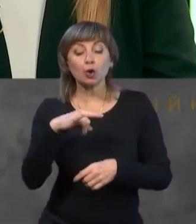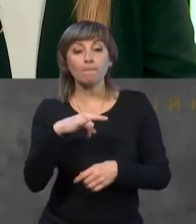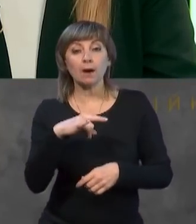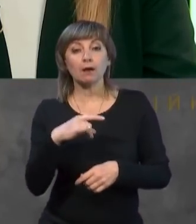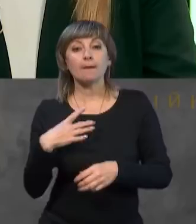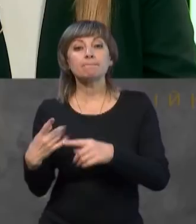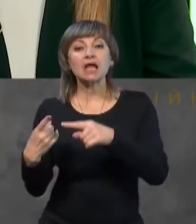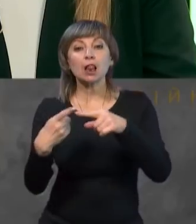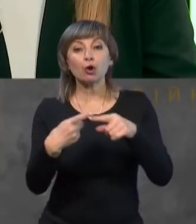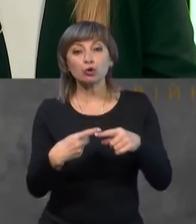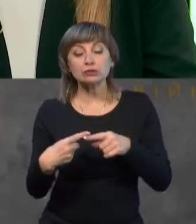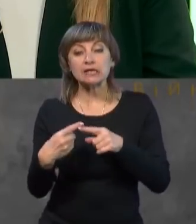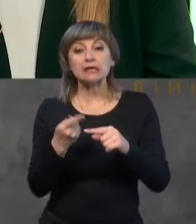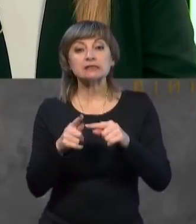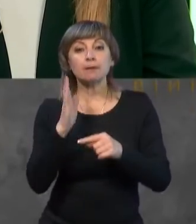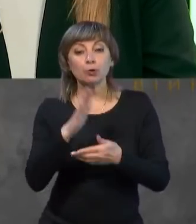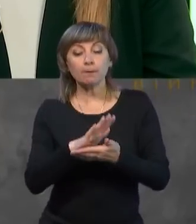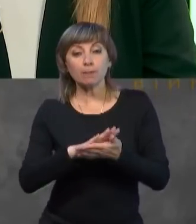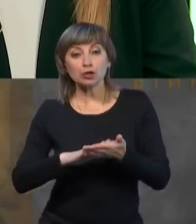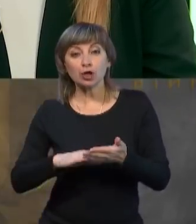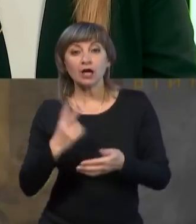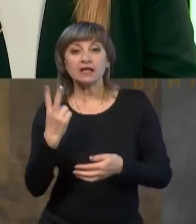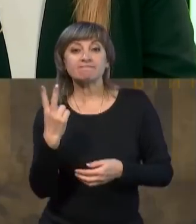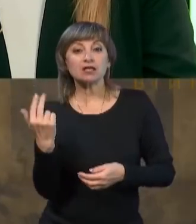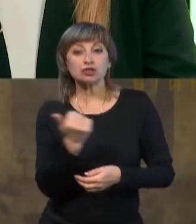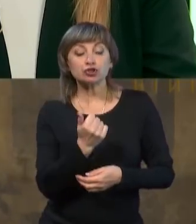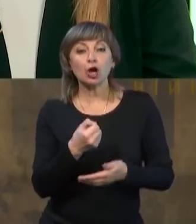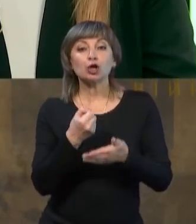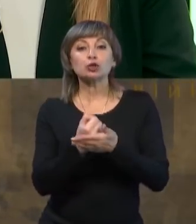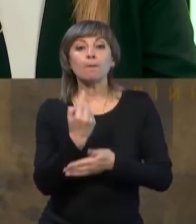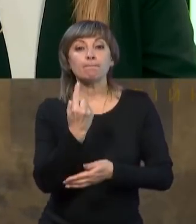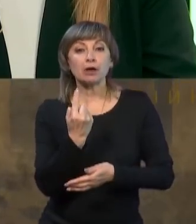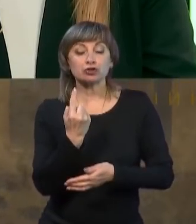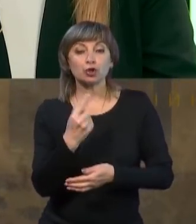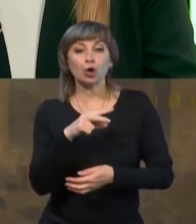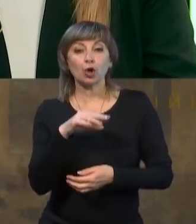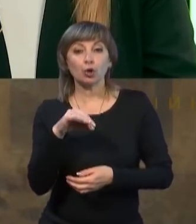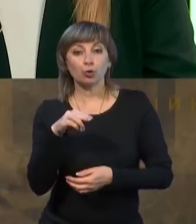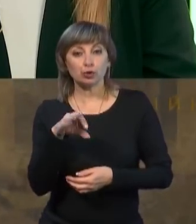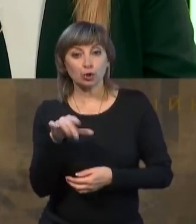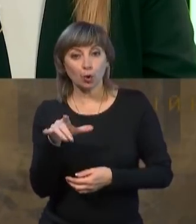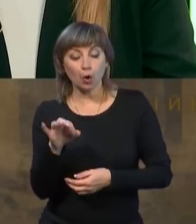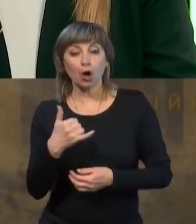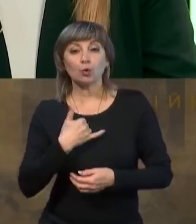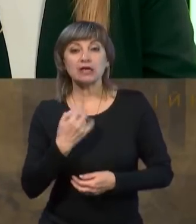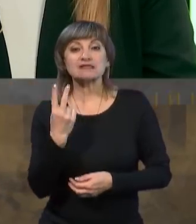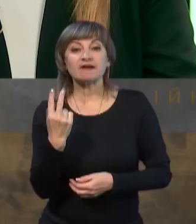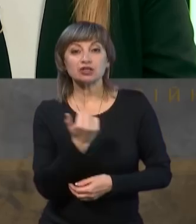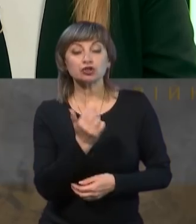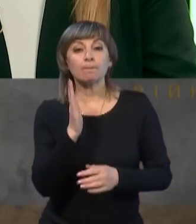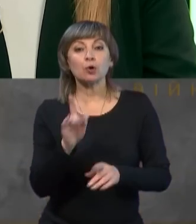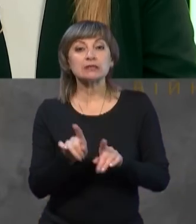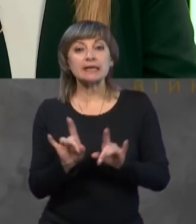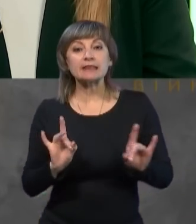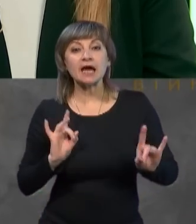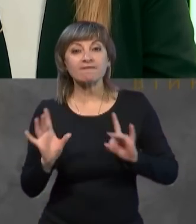Білорусі. І це буде продовжуватися 2 тижні аж до 1 лютого. Так що у нас два тижні буде таких